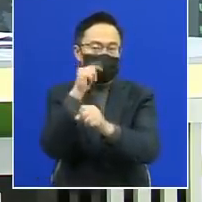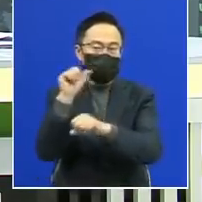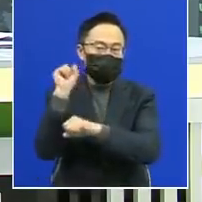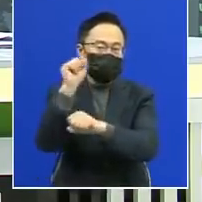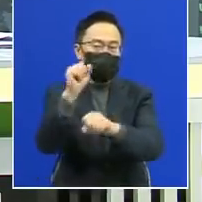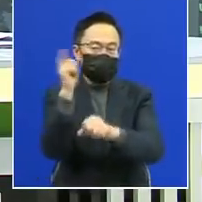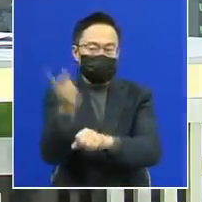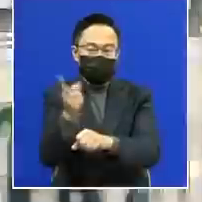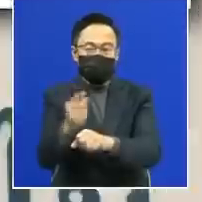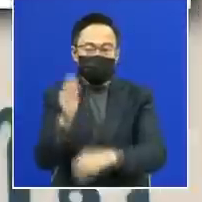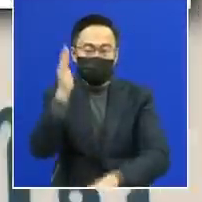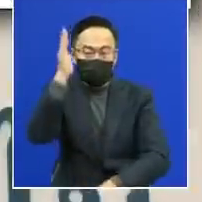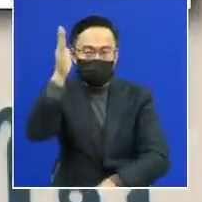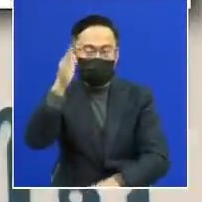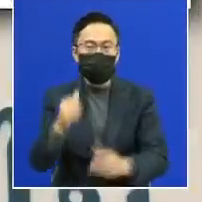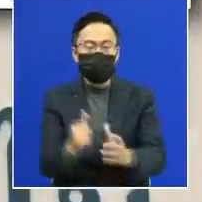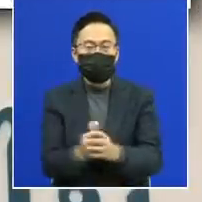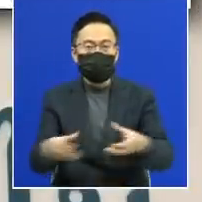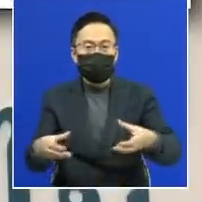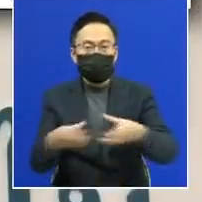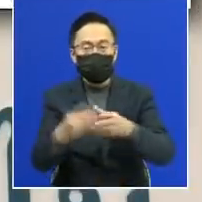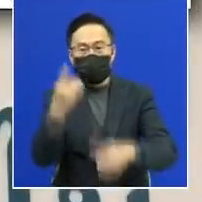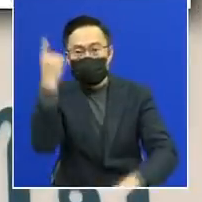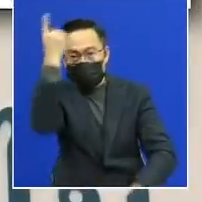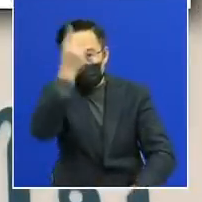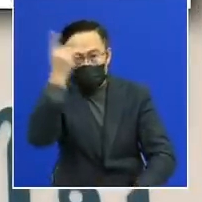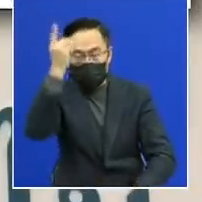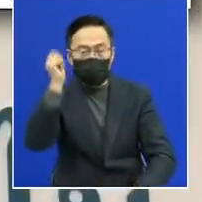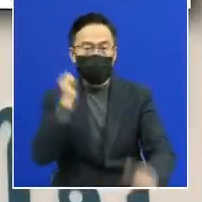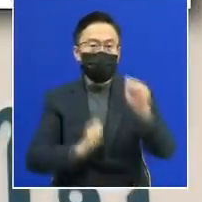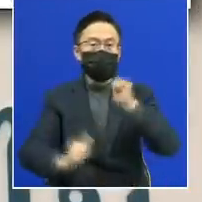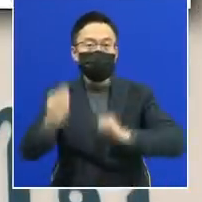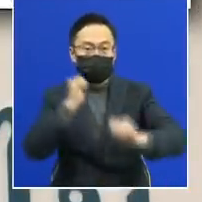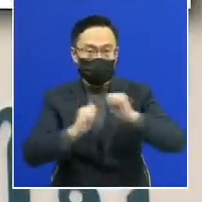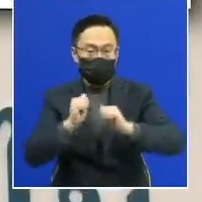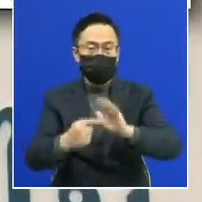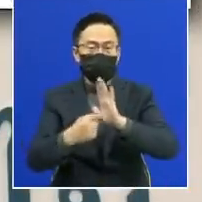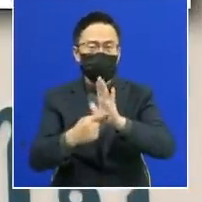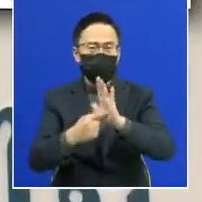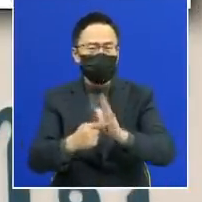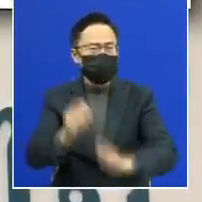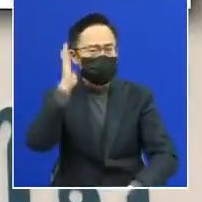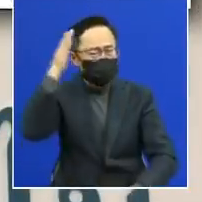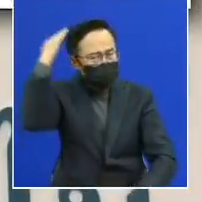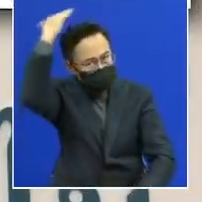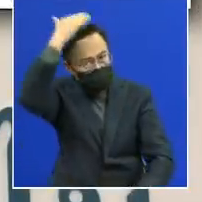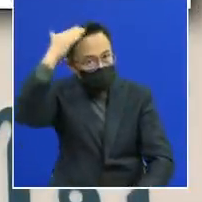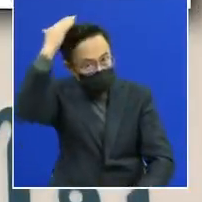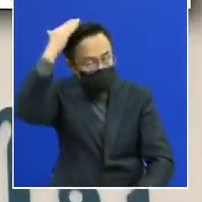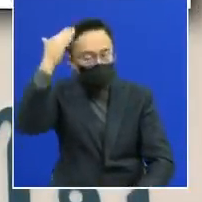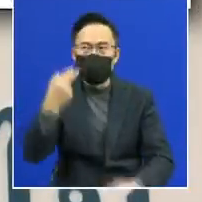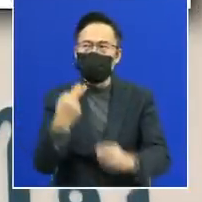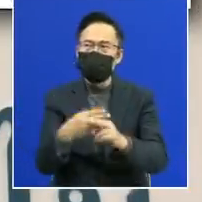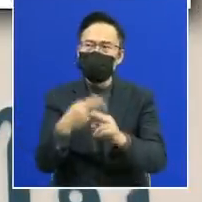วรรณพรุ่งนี้กลุ่มดารานักแสดงผู้จัดนำโดยอุปวิริยะนะ